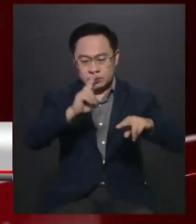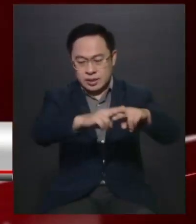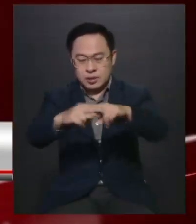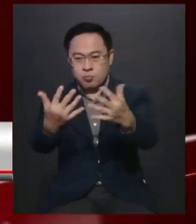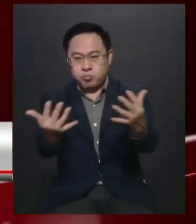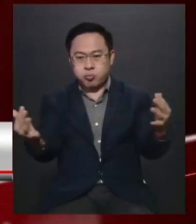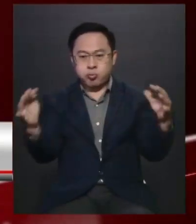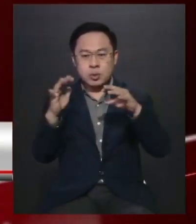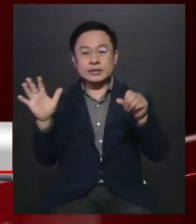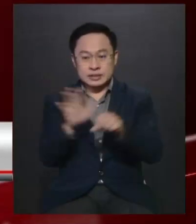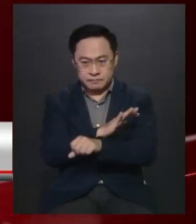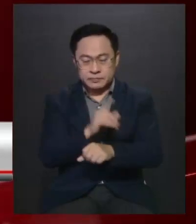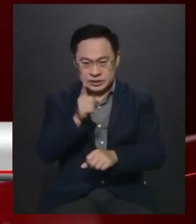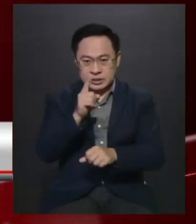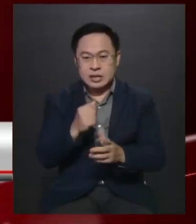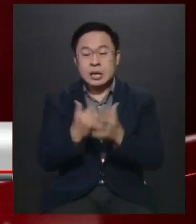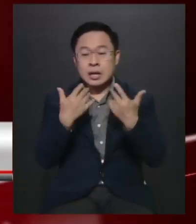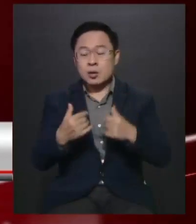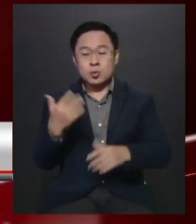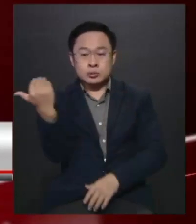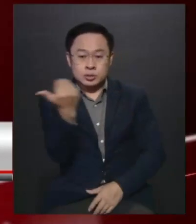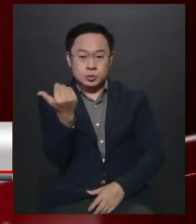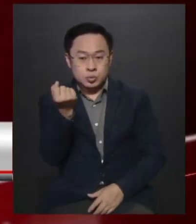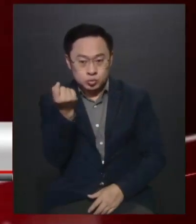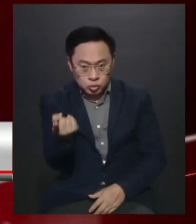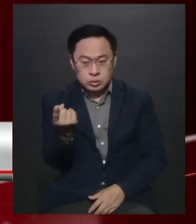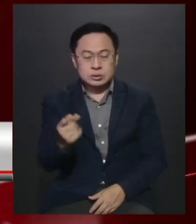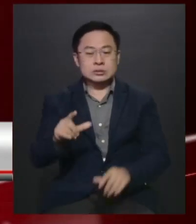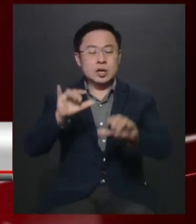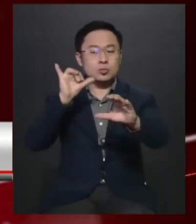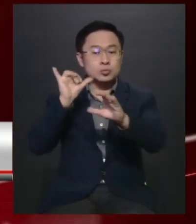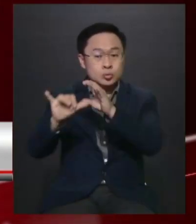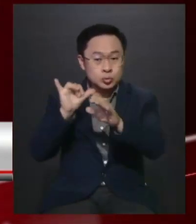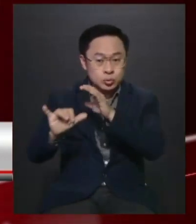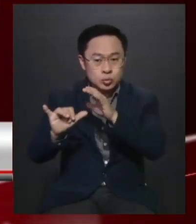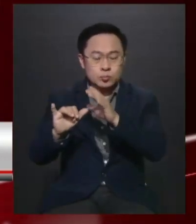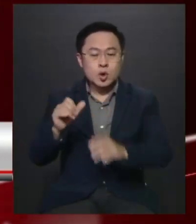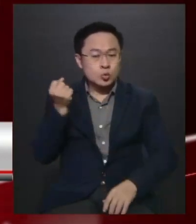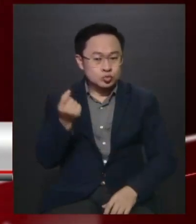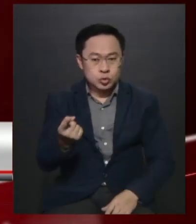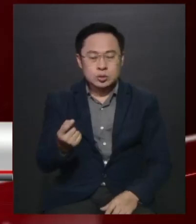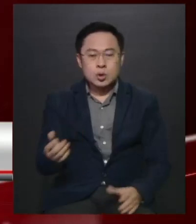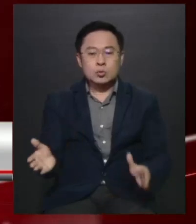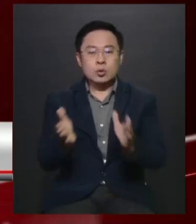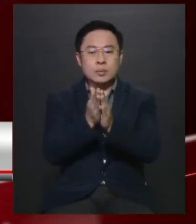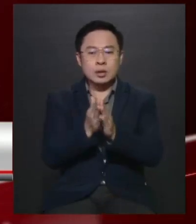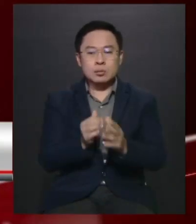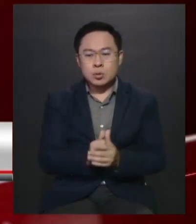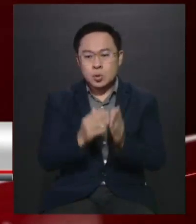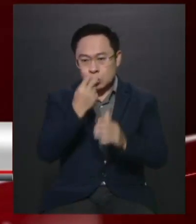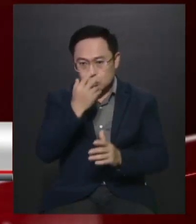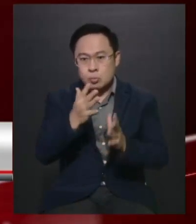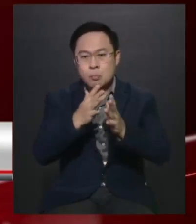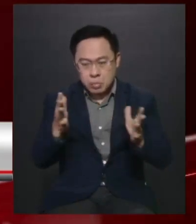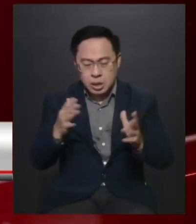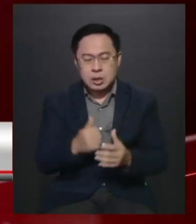นที่อยู่ที่บ้านเราลองนับนะคะจากช่องทางของออนไลน์แล้วกันก็ยอดทะลุเนี่ยไม่ต่ำกว่า 500,000 เลยนะเวลาตอน